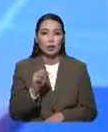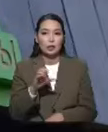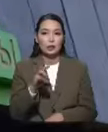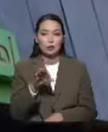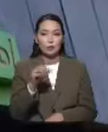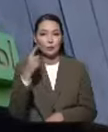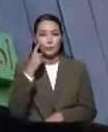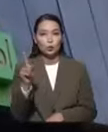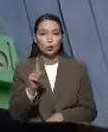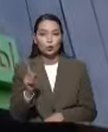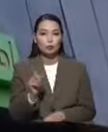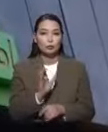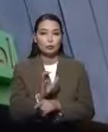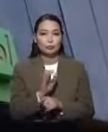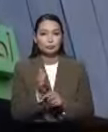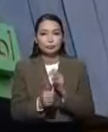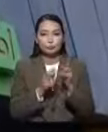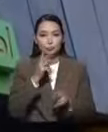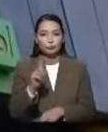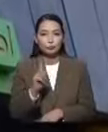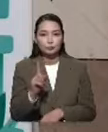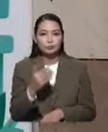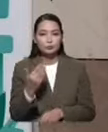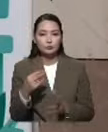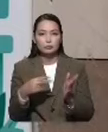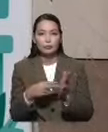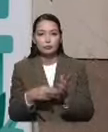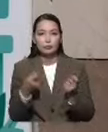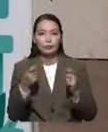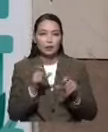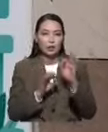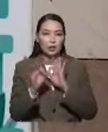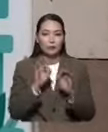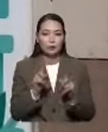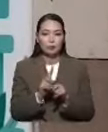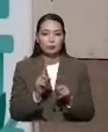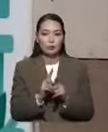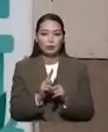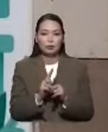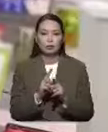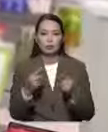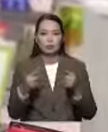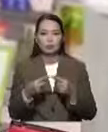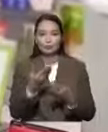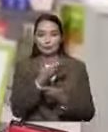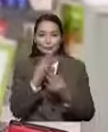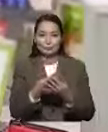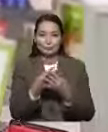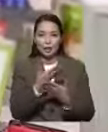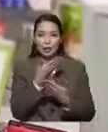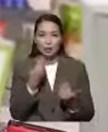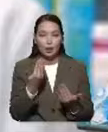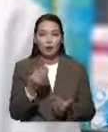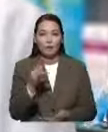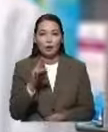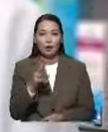производители регулярно жалуются на то что предельные цены на препараты формируются не прозрачно Кроме этого Фарм